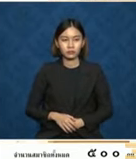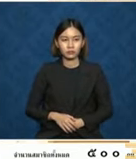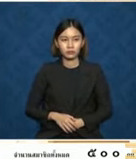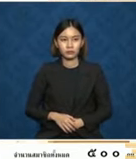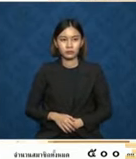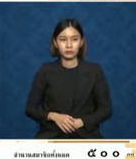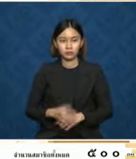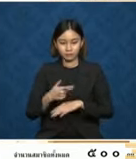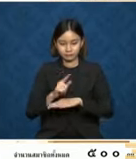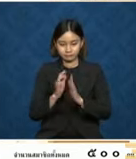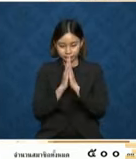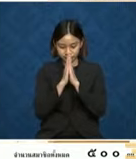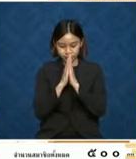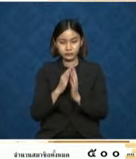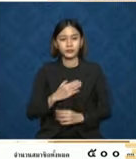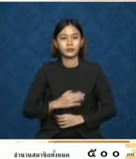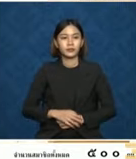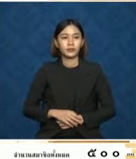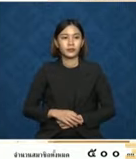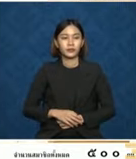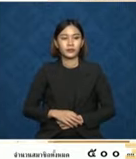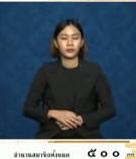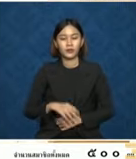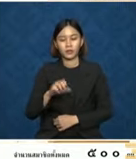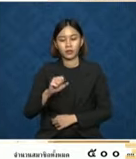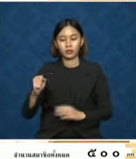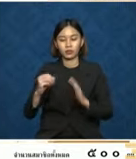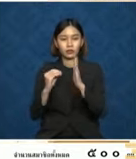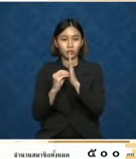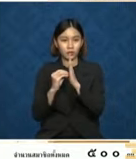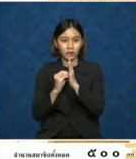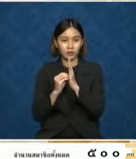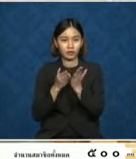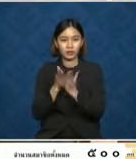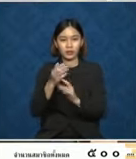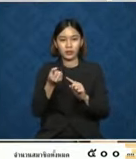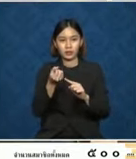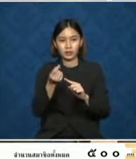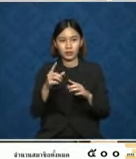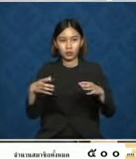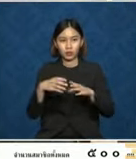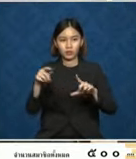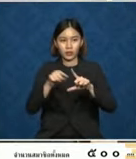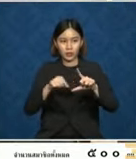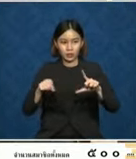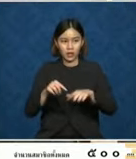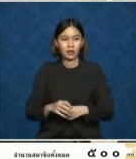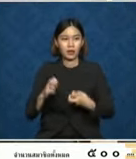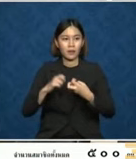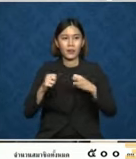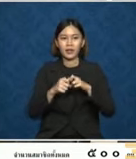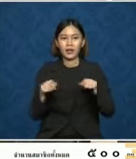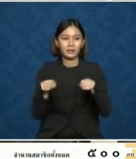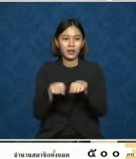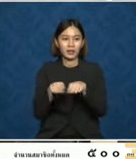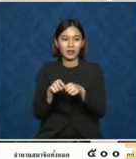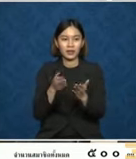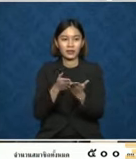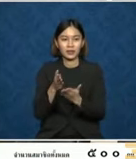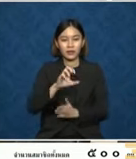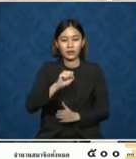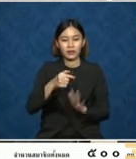ศศินันท์ธนิธินันท์ค่ะทนายแจมค่ะสภาแทนราษฎรกรุงเทพมหานครเขต11พรรคก้าวไกลค่ะปัญหาเดียวกันค่ะอยู่เขตสาย